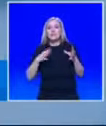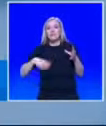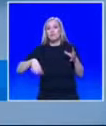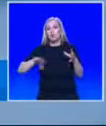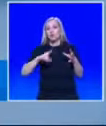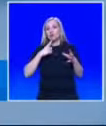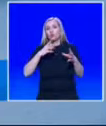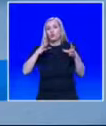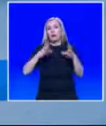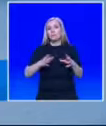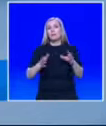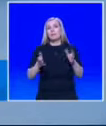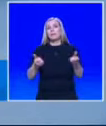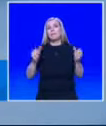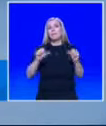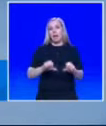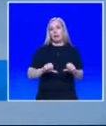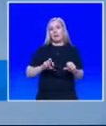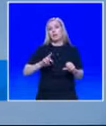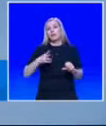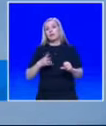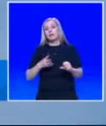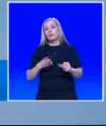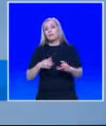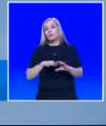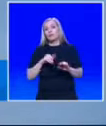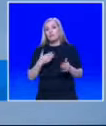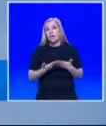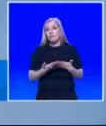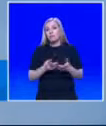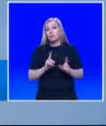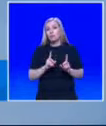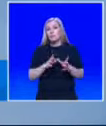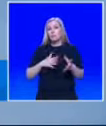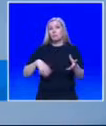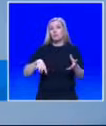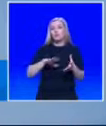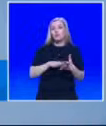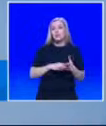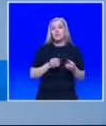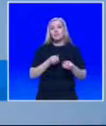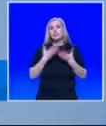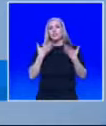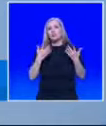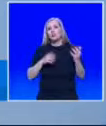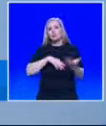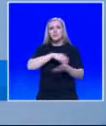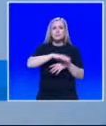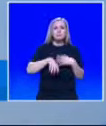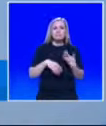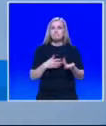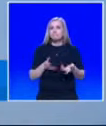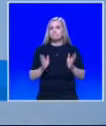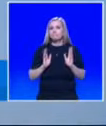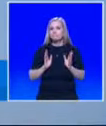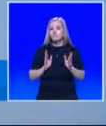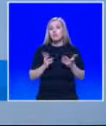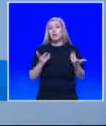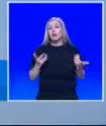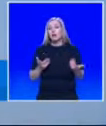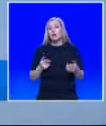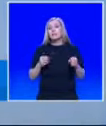кабинета пада или е в оставка, когато няма мнозинство. И ще се получи един тюрлюгю, вече честно казано,